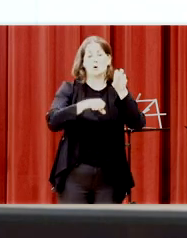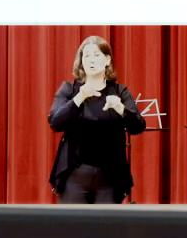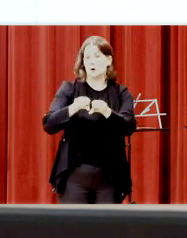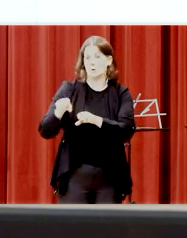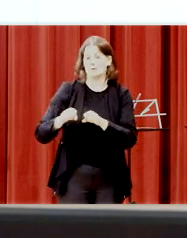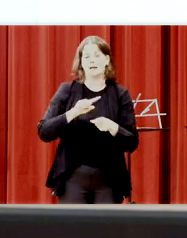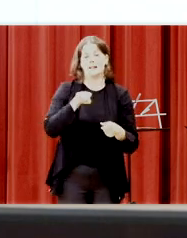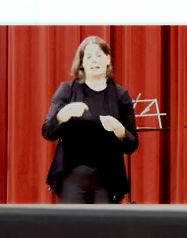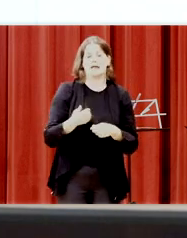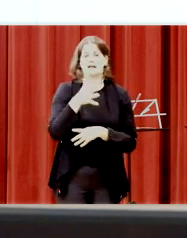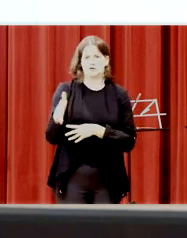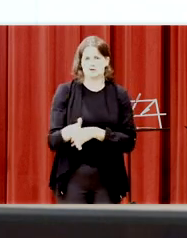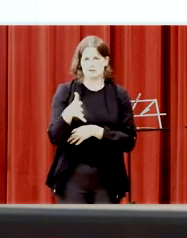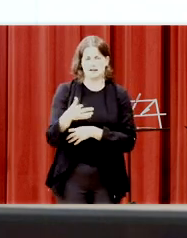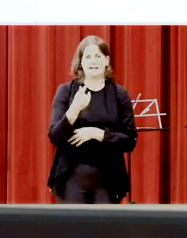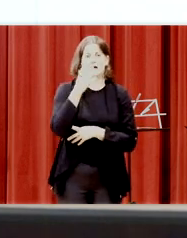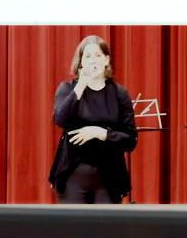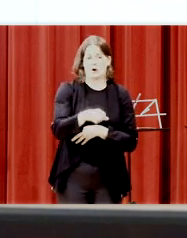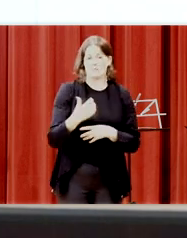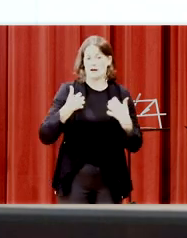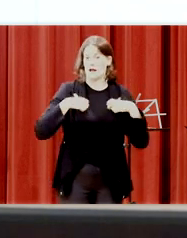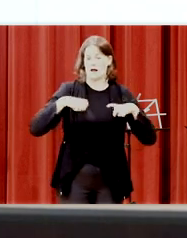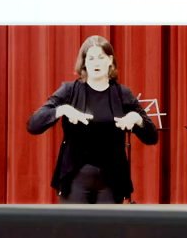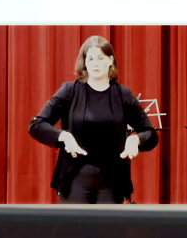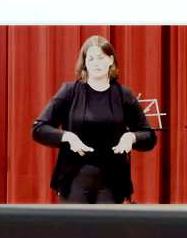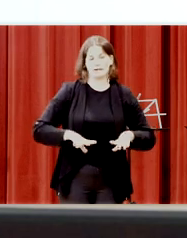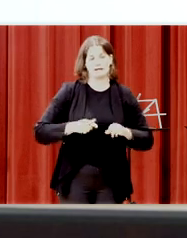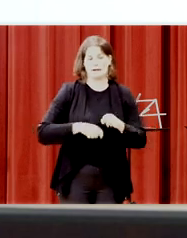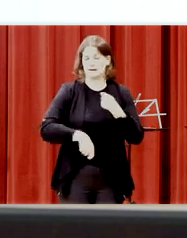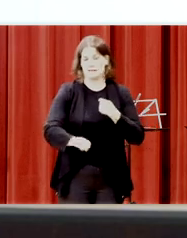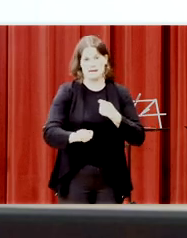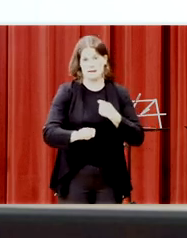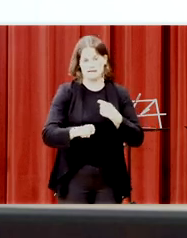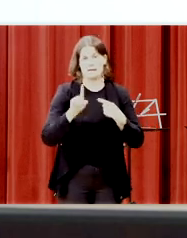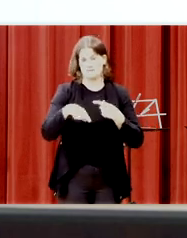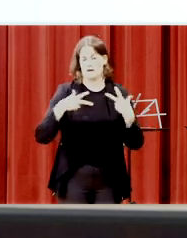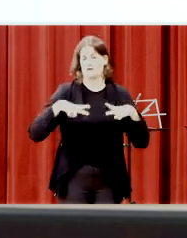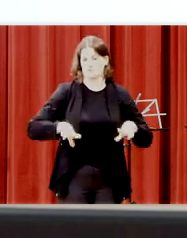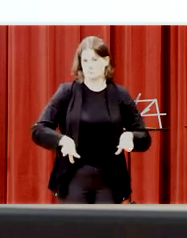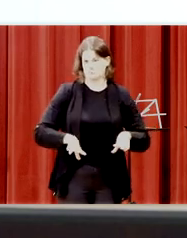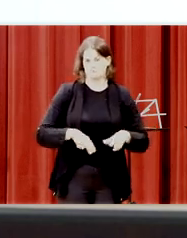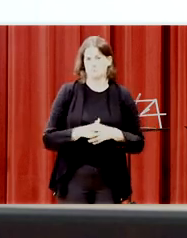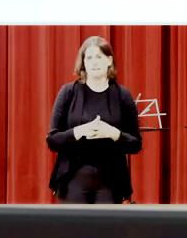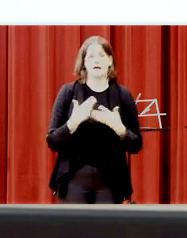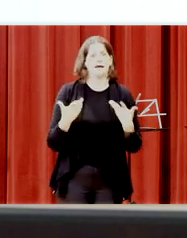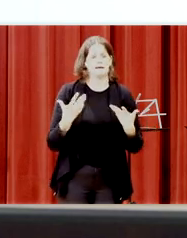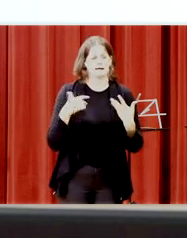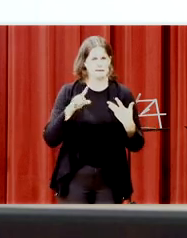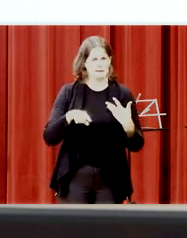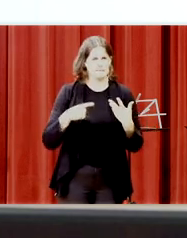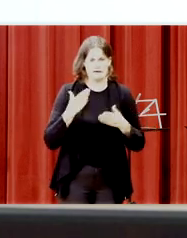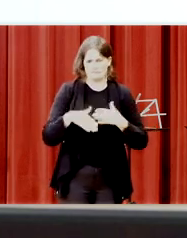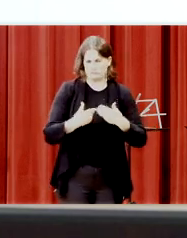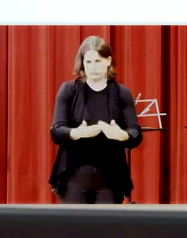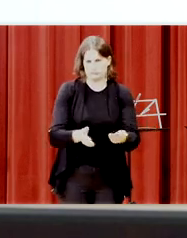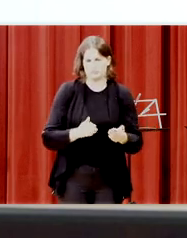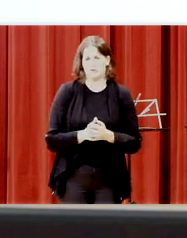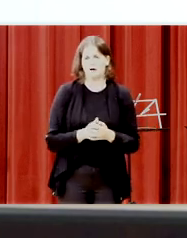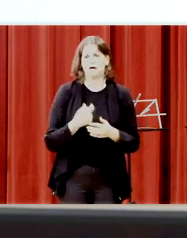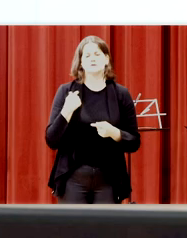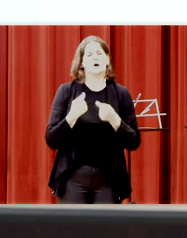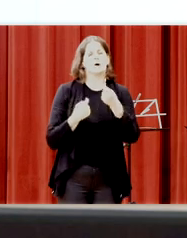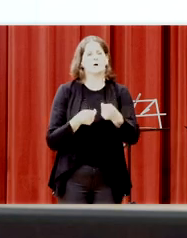fent sol. O sigui, hi ha molta, o sigui, i això cada vegada, cada any, surten coses noves, humanoides i tal, que agafen el seu punt. Quan